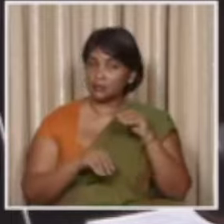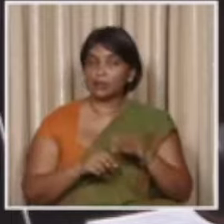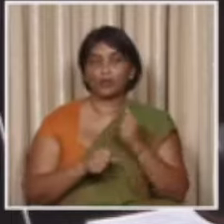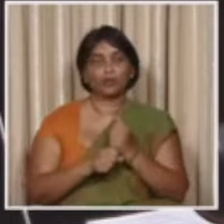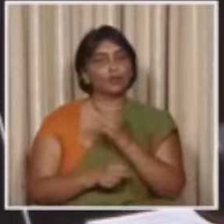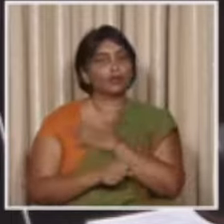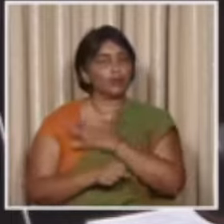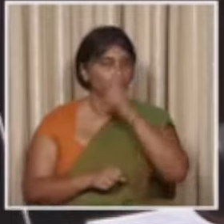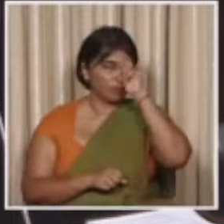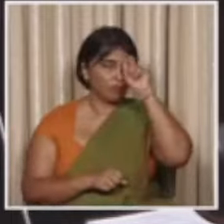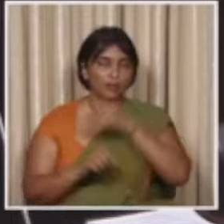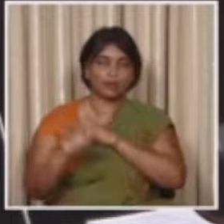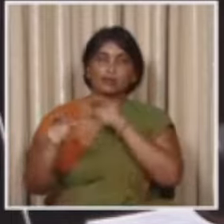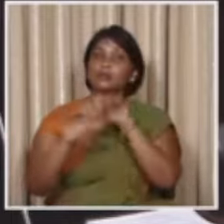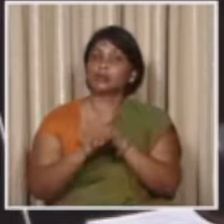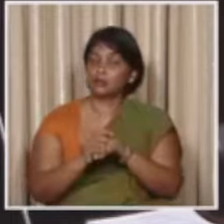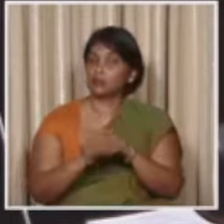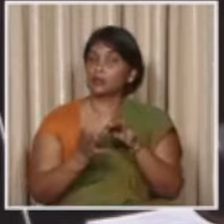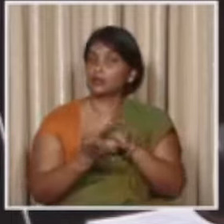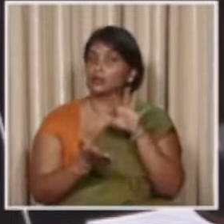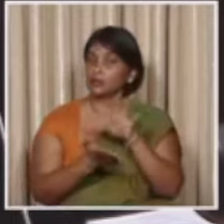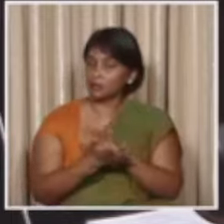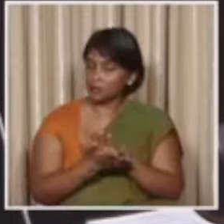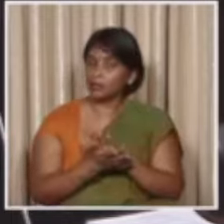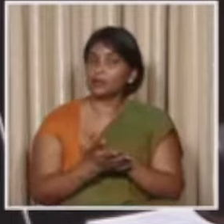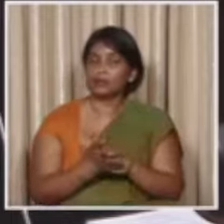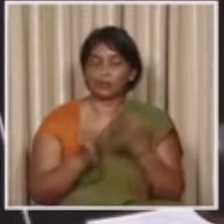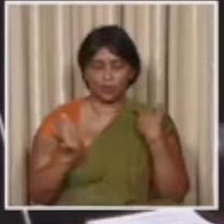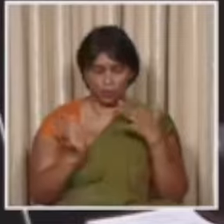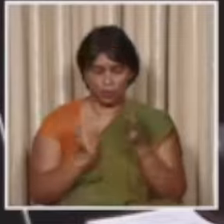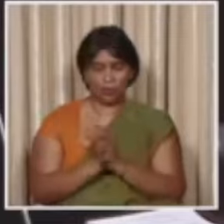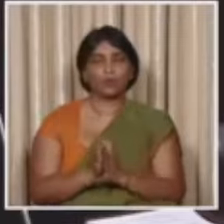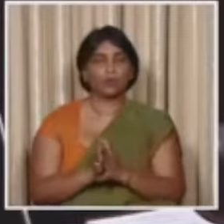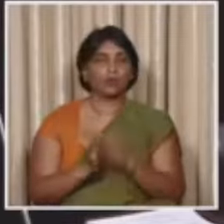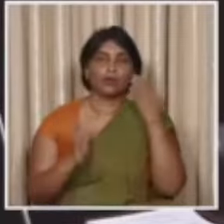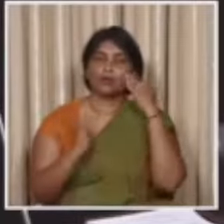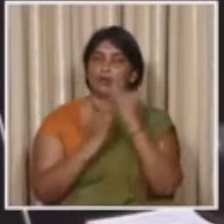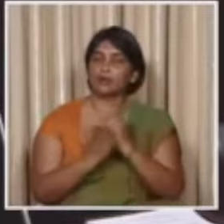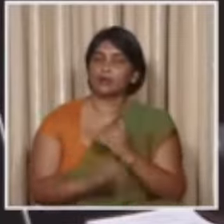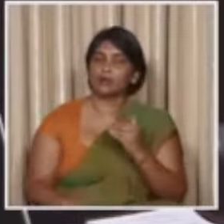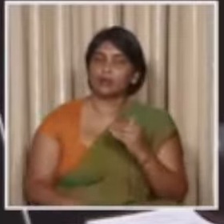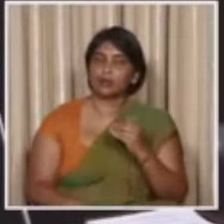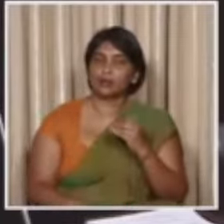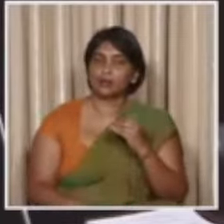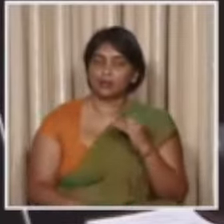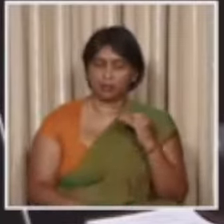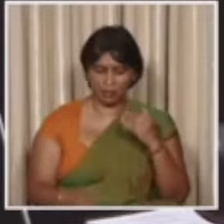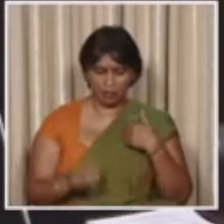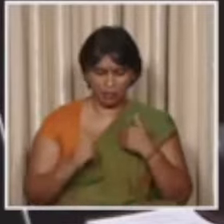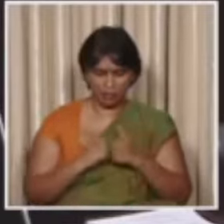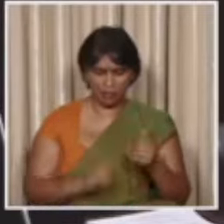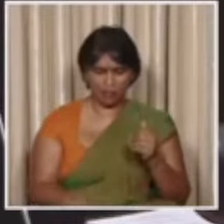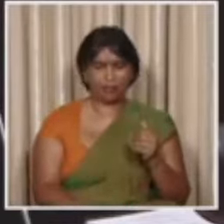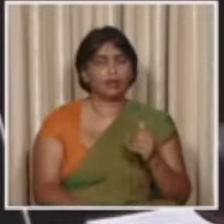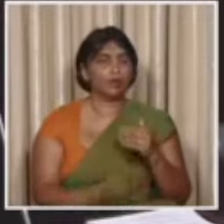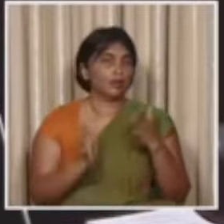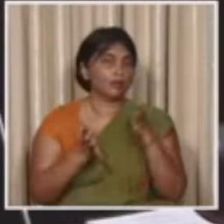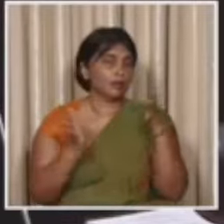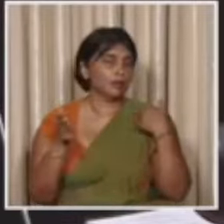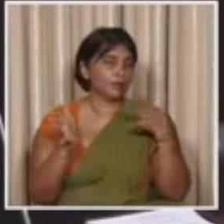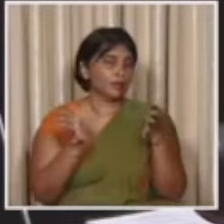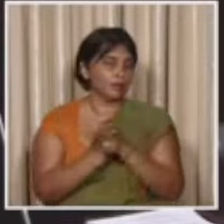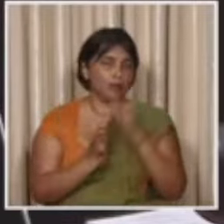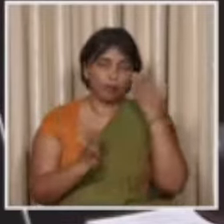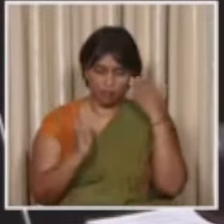ගෝඨාභය රාජපක්ෂ මහත්තයා ඉදිරිපත් වීමට ගත්ත තීන්දුව සමග මේ සිද්ධාමය බැඳී තිබෙනවා. පැහැදිලිවම ඒ බැඳී